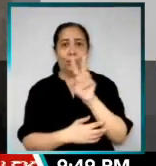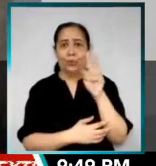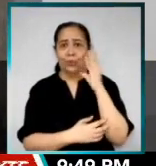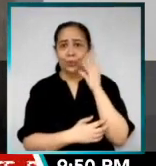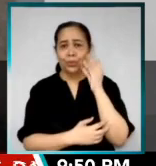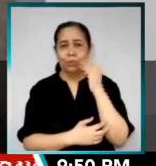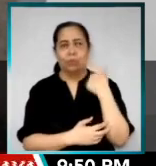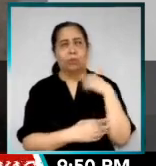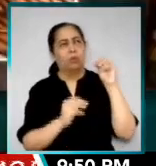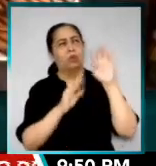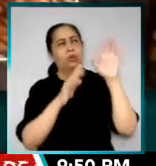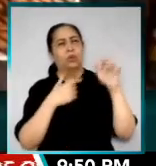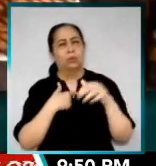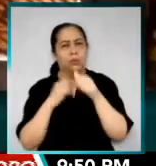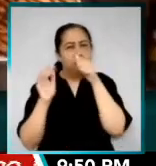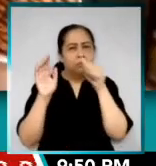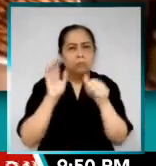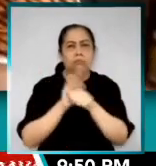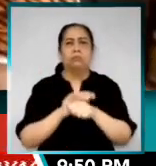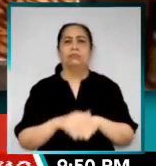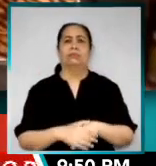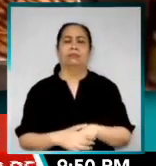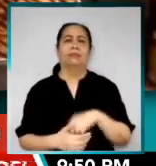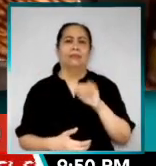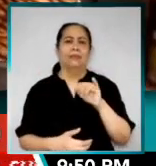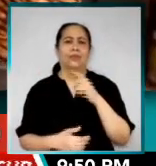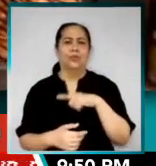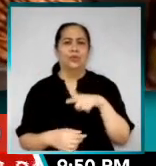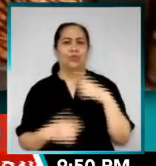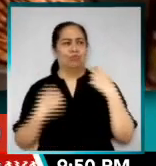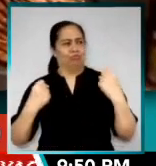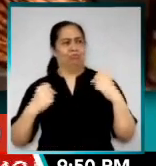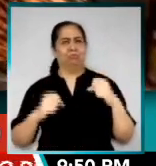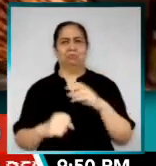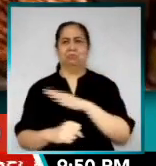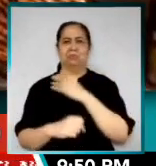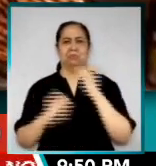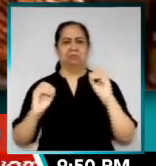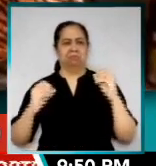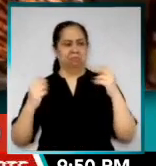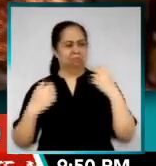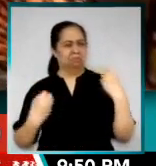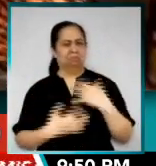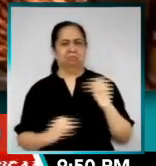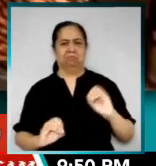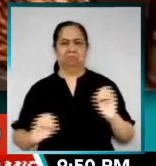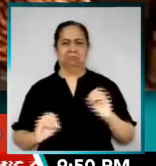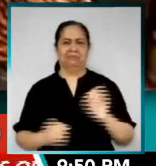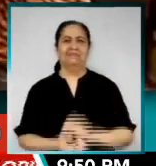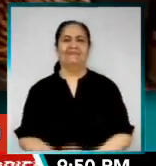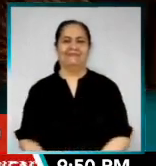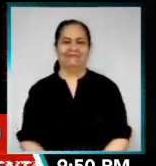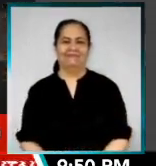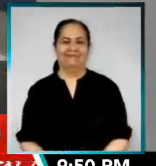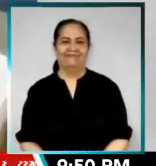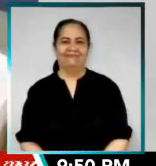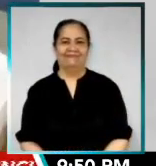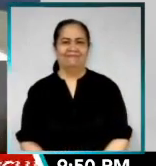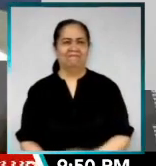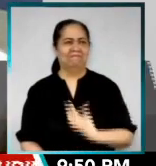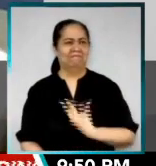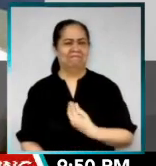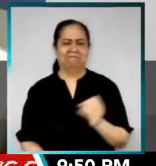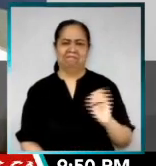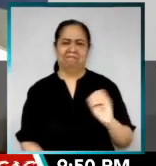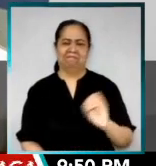kami, nagtatago eh. Kaya yata ako malakas eh, wala akong takot. Wala akong nervyos. Pero